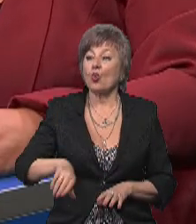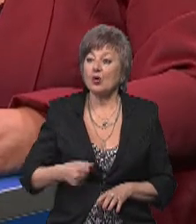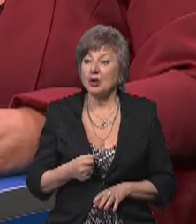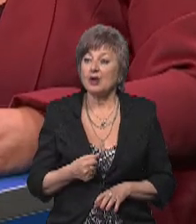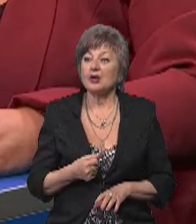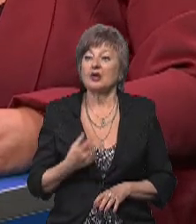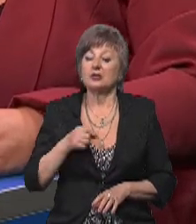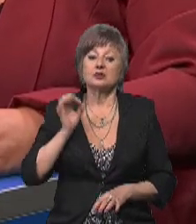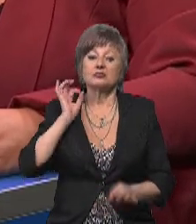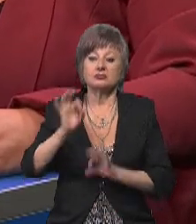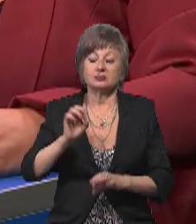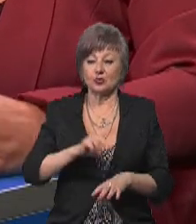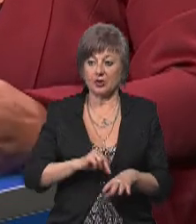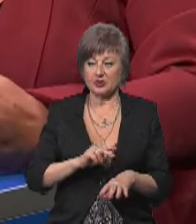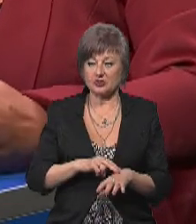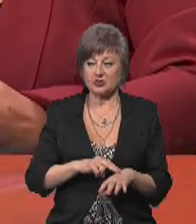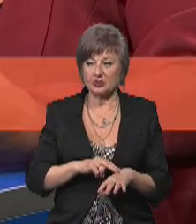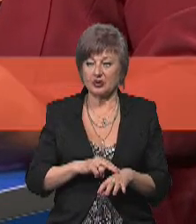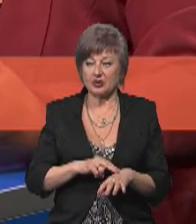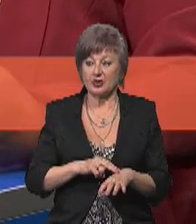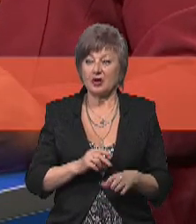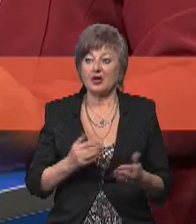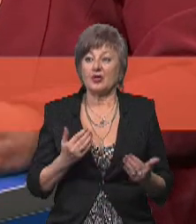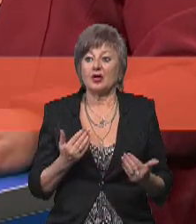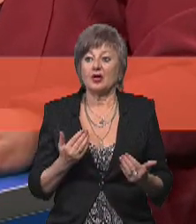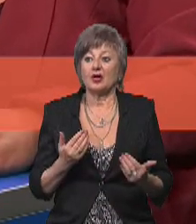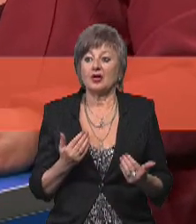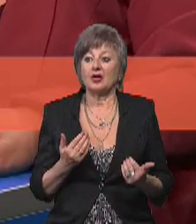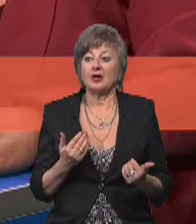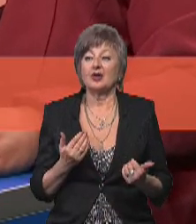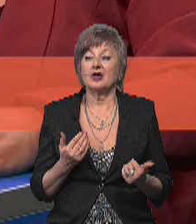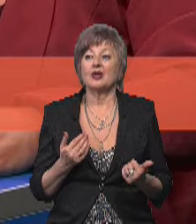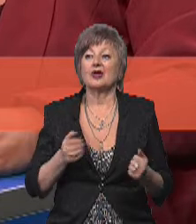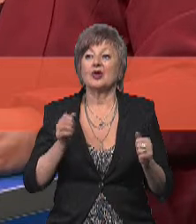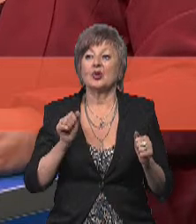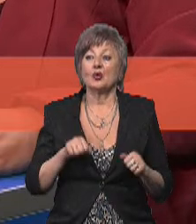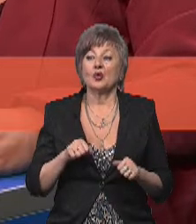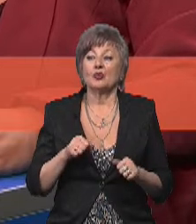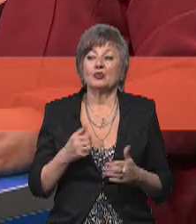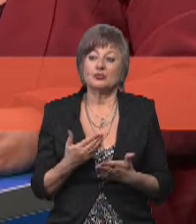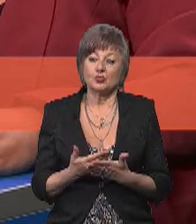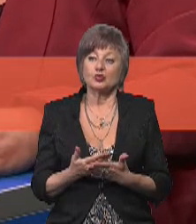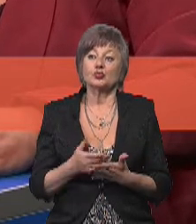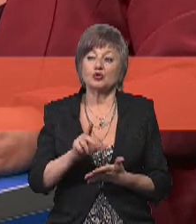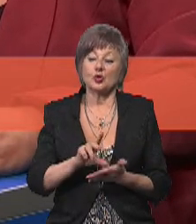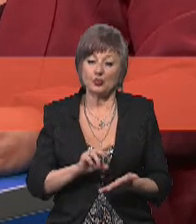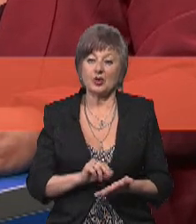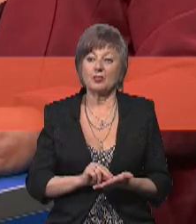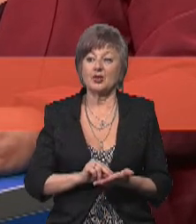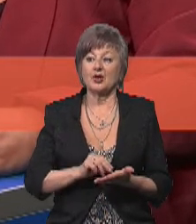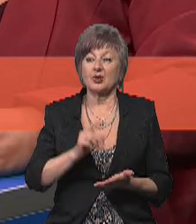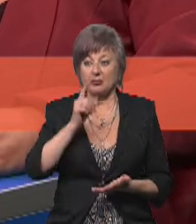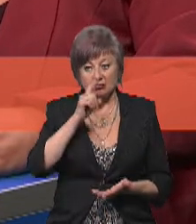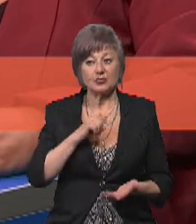і звернулася до поліції. Тут вона, може, молодець, що все ж таки звернулася до поліції. Це можна вважати як негативний примір. Негативний примір, тобто,